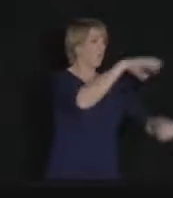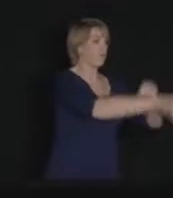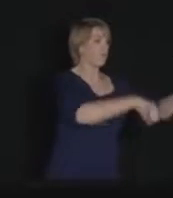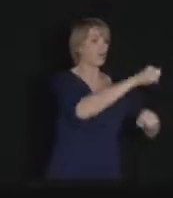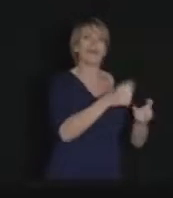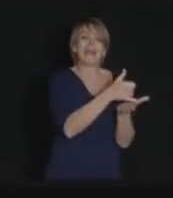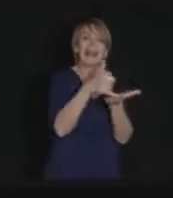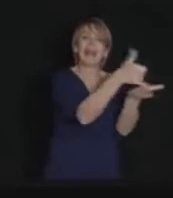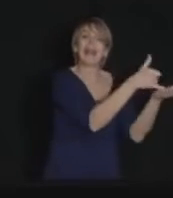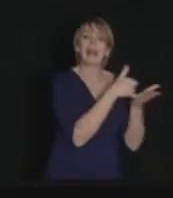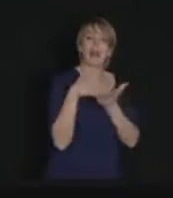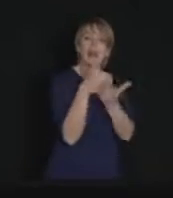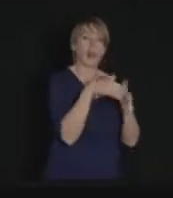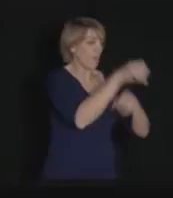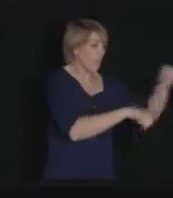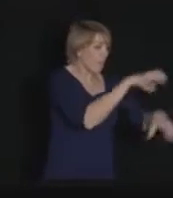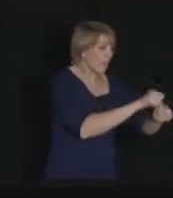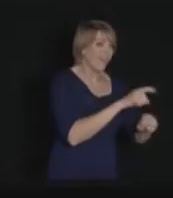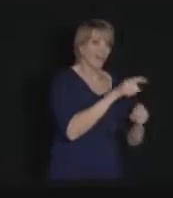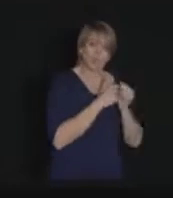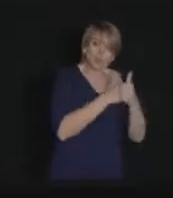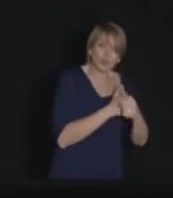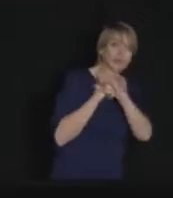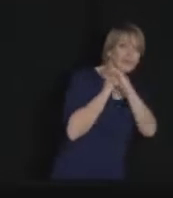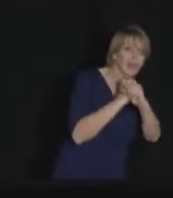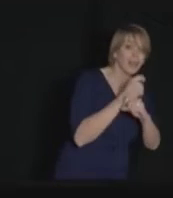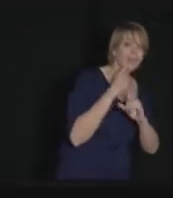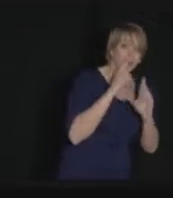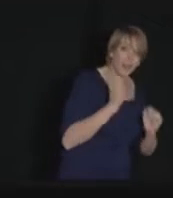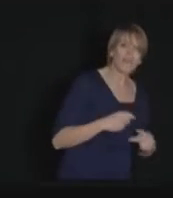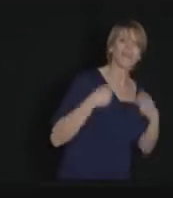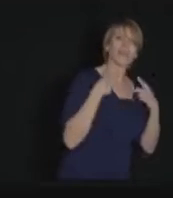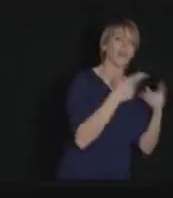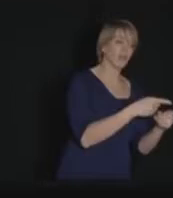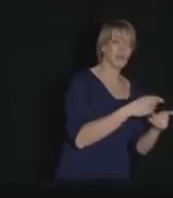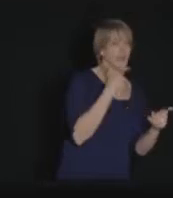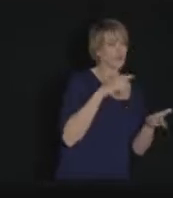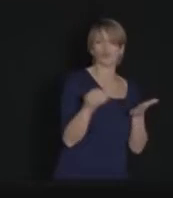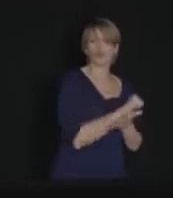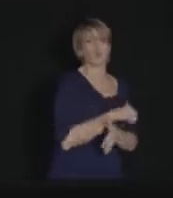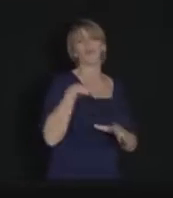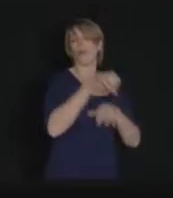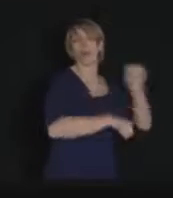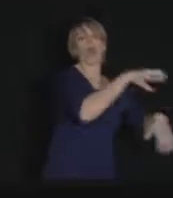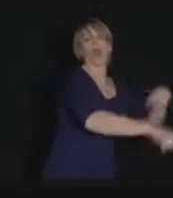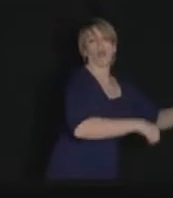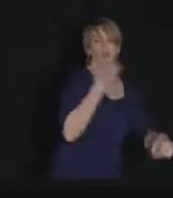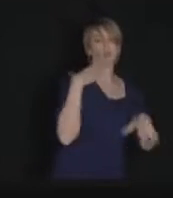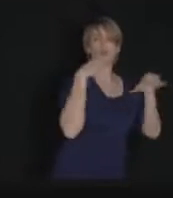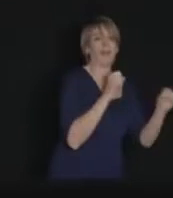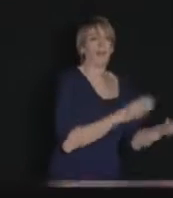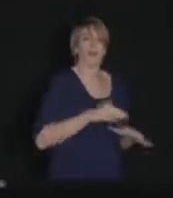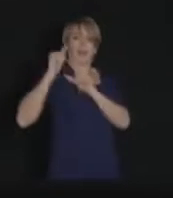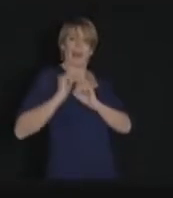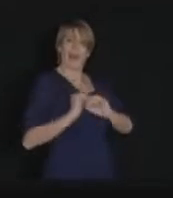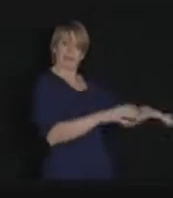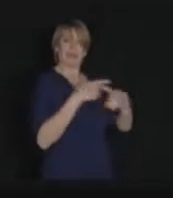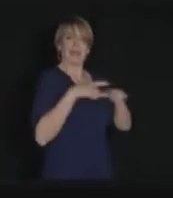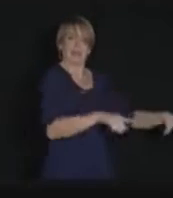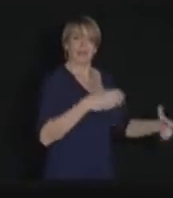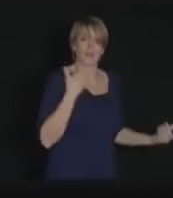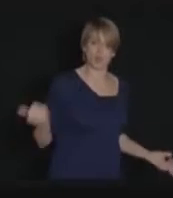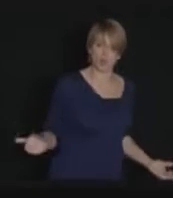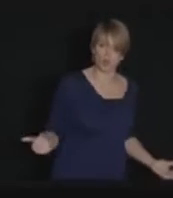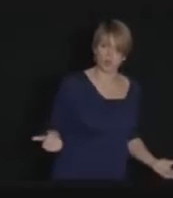les colonies qu'avec de l'esclavage, alors il faut renoncer aux colonies. Et Robespierre avant lui avait dit, périssent les